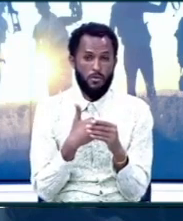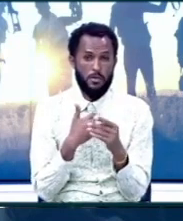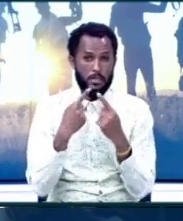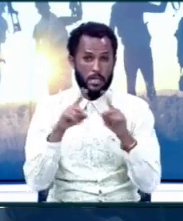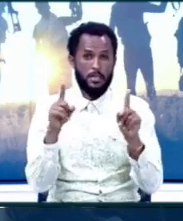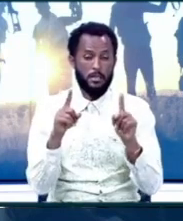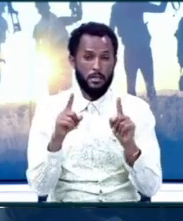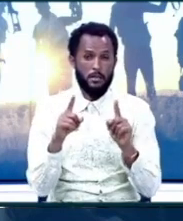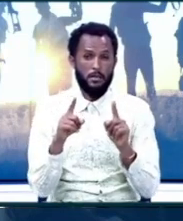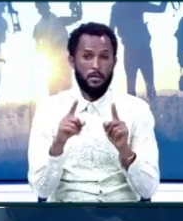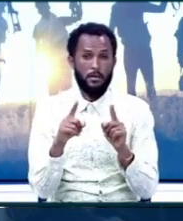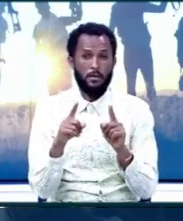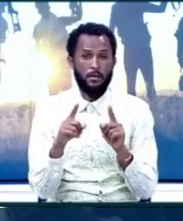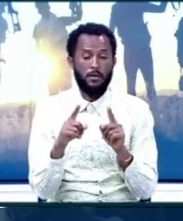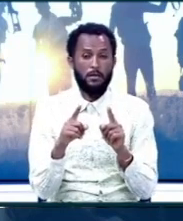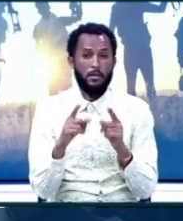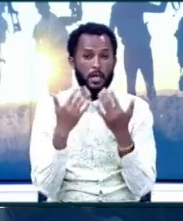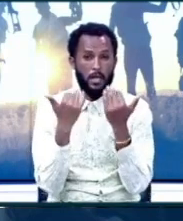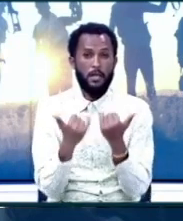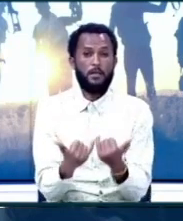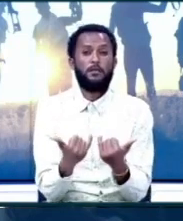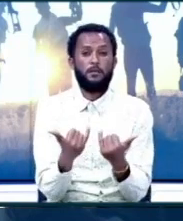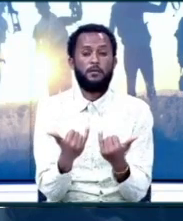ግን ሕዚ